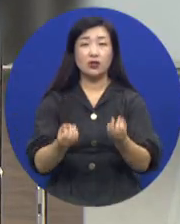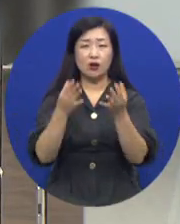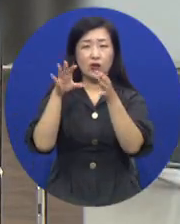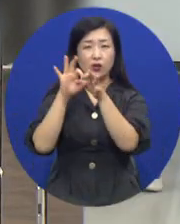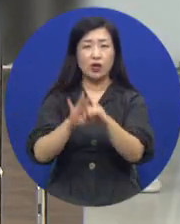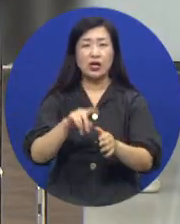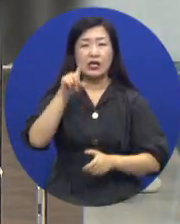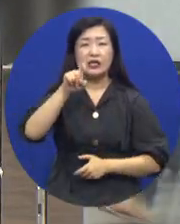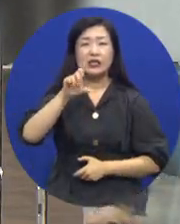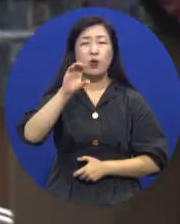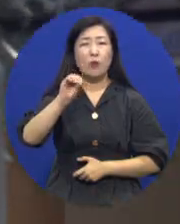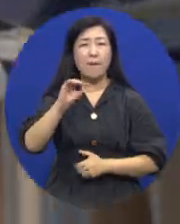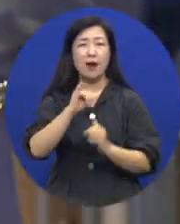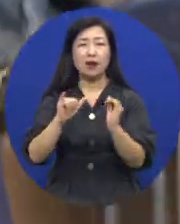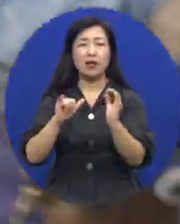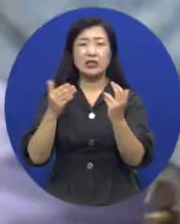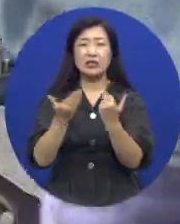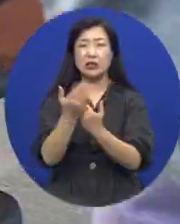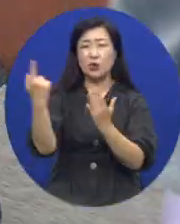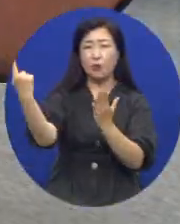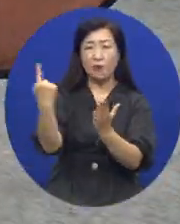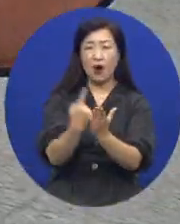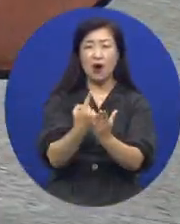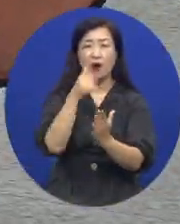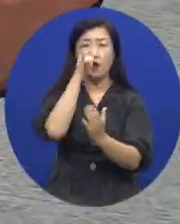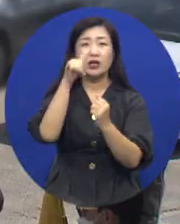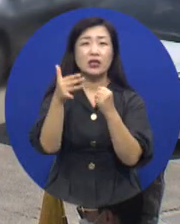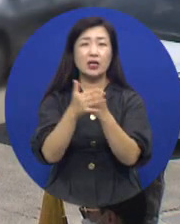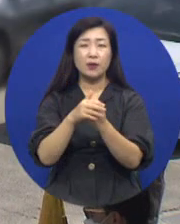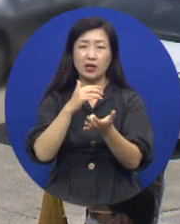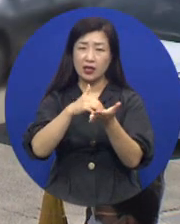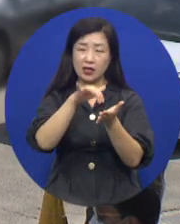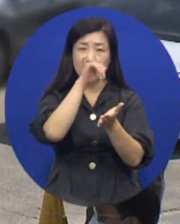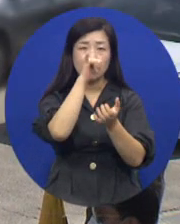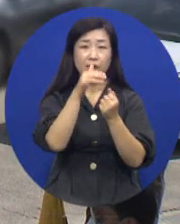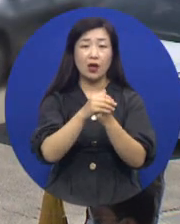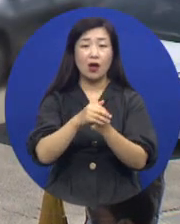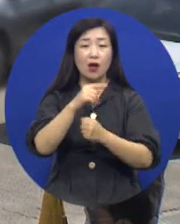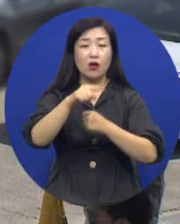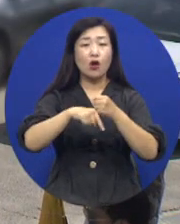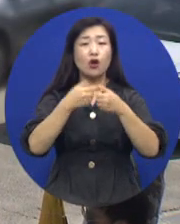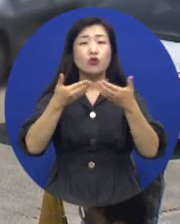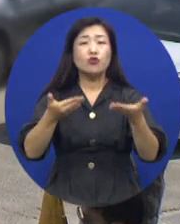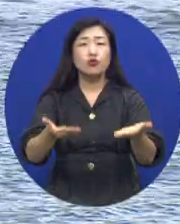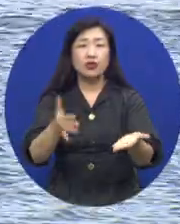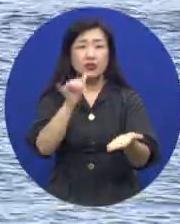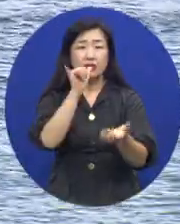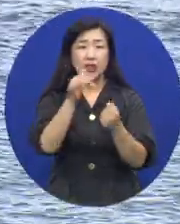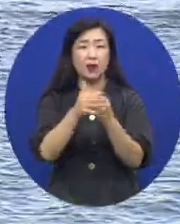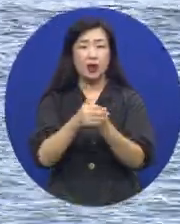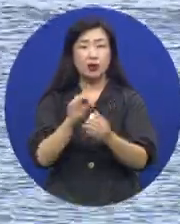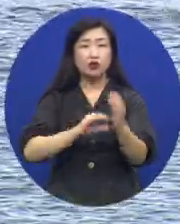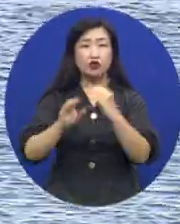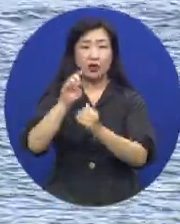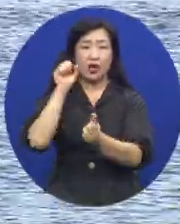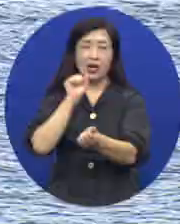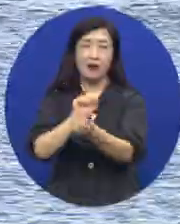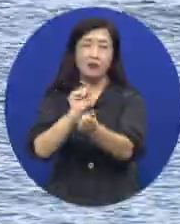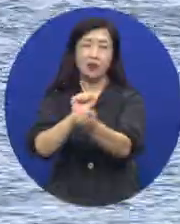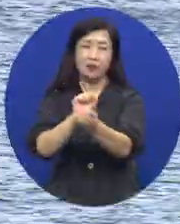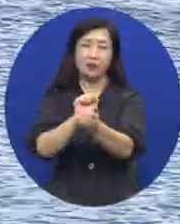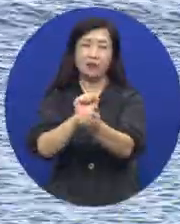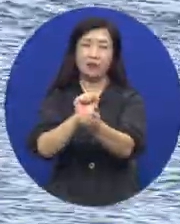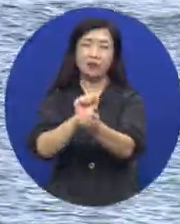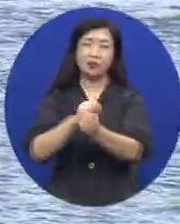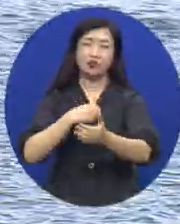넘는 관광객이 제주를 다녀간 것으로 잠정 집계되면서 연휴 이후 외부 요인으로 인한 추가 감염 우려도 배제할 수